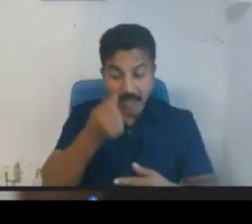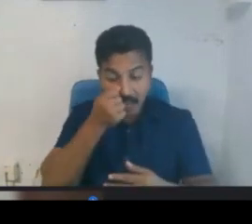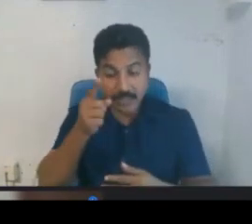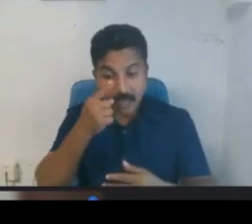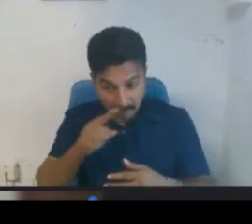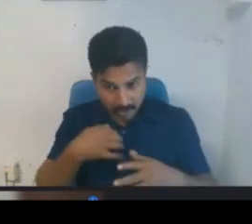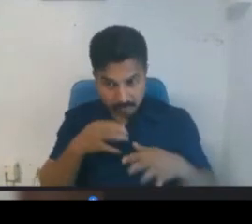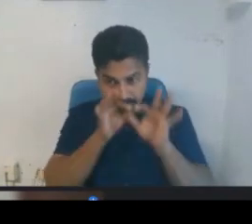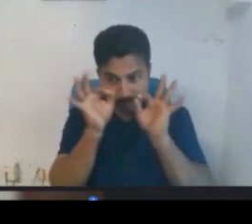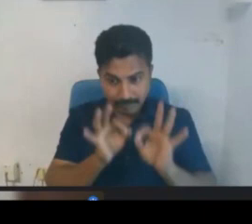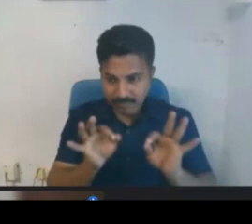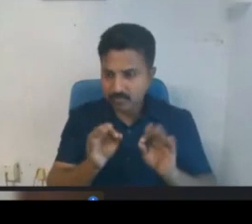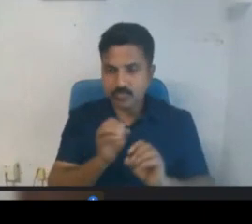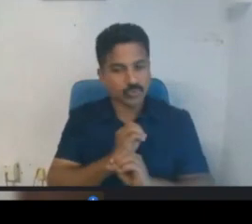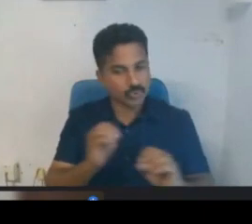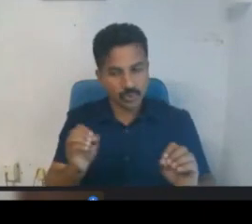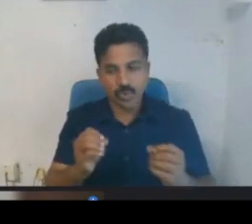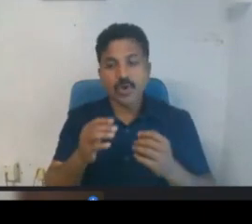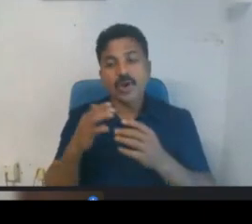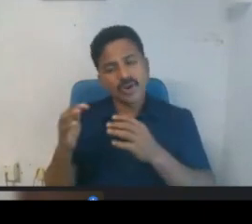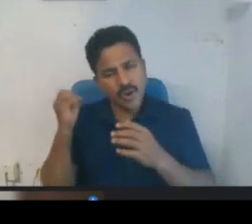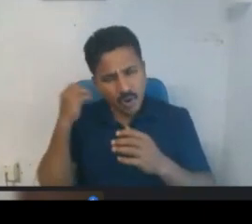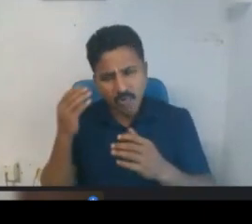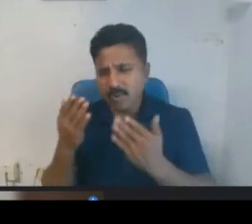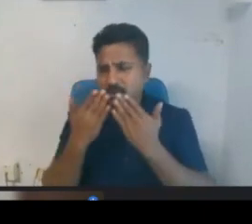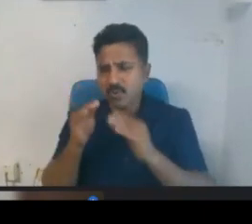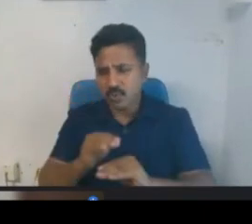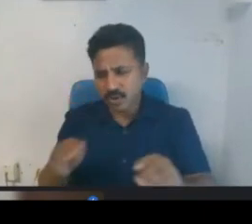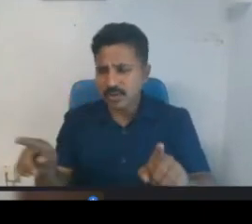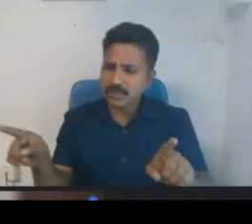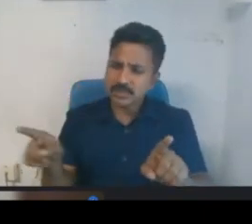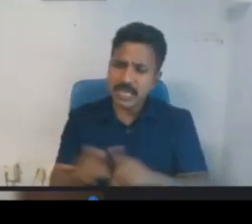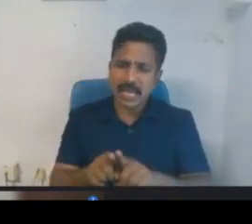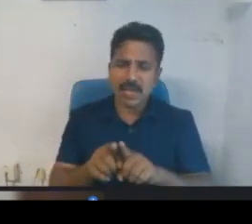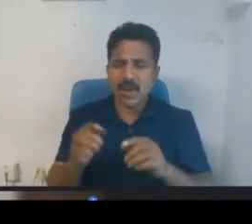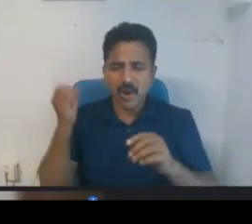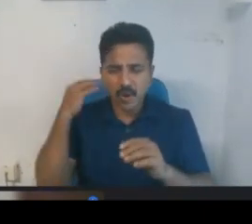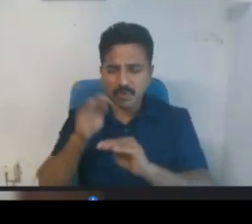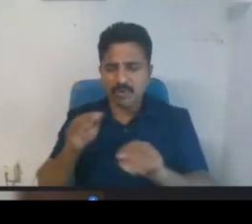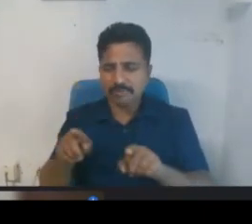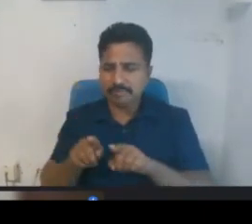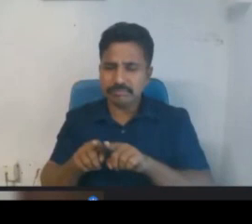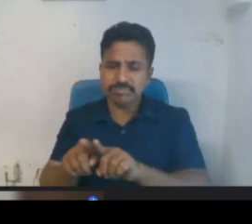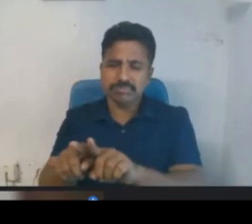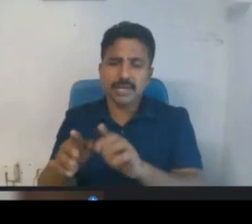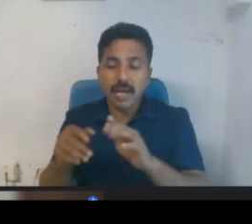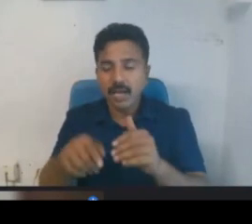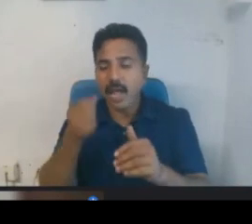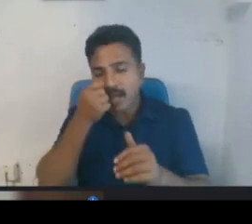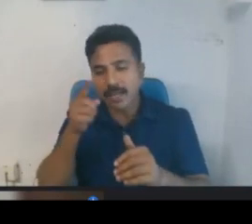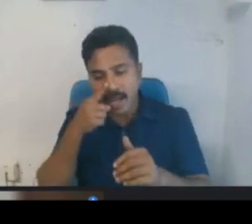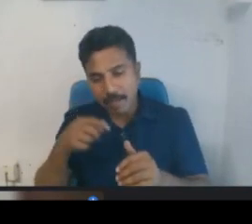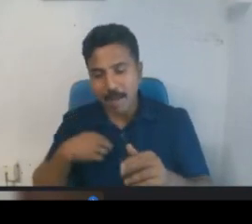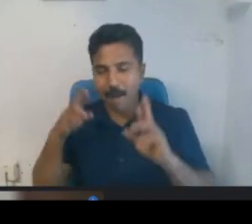അമ്മയും എന്നുള്ളൊരു നിലയ്ക്കല്ല. പ്രത്യേക പരിചരണം കൊടുക്കാത്ത സാധാരണ എല്ലാ കുട്ടികളെ പോലും വളരുന്ന ഒരു കുട്ടിയുടെ അച്ഛനും